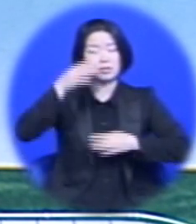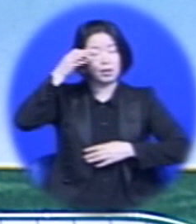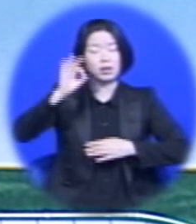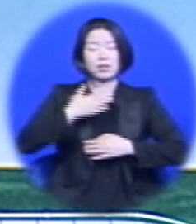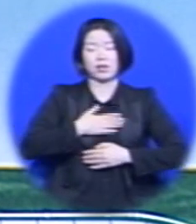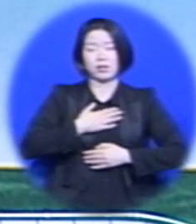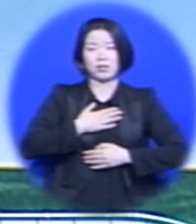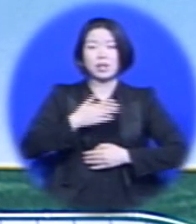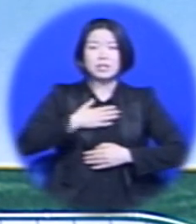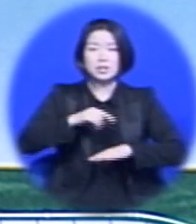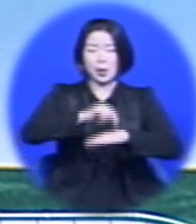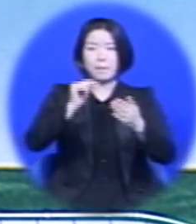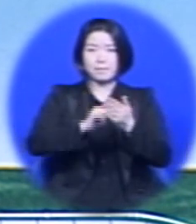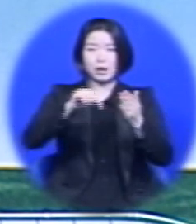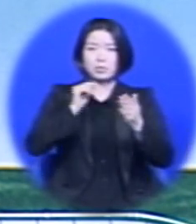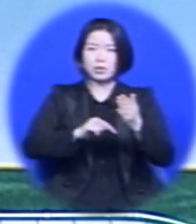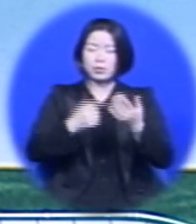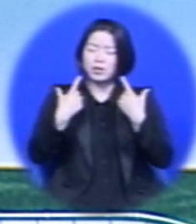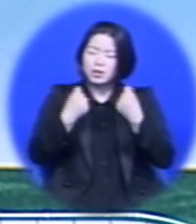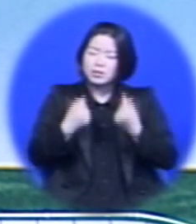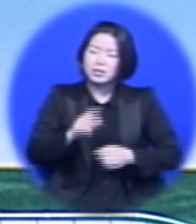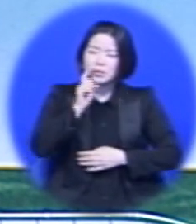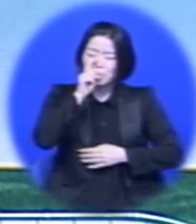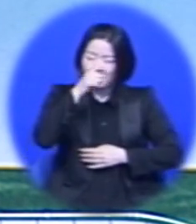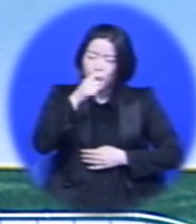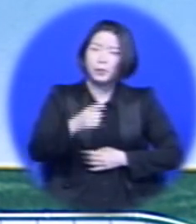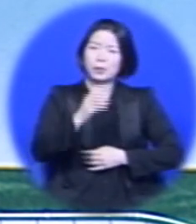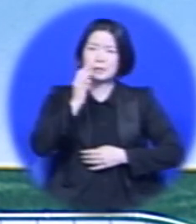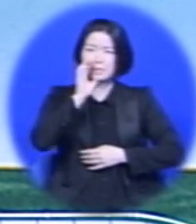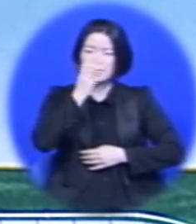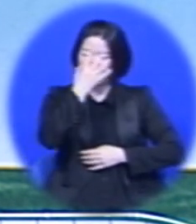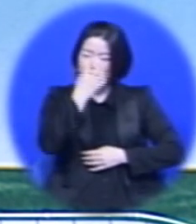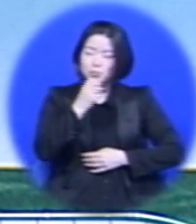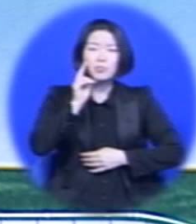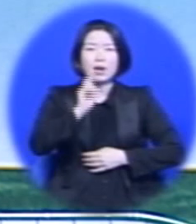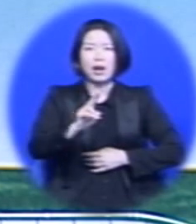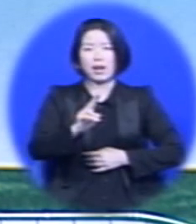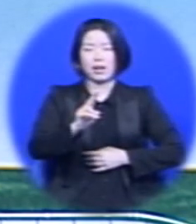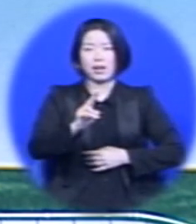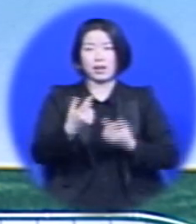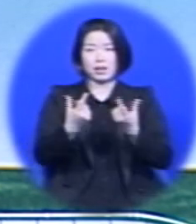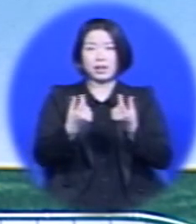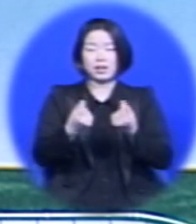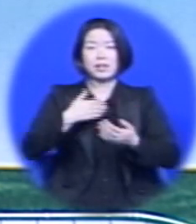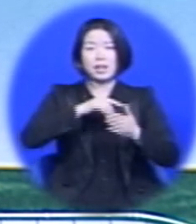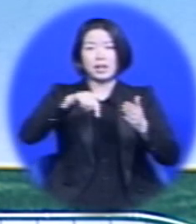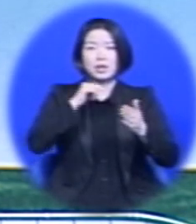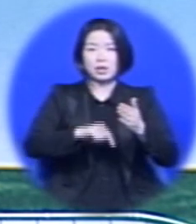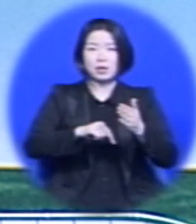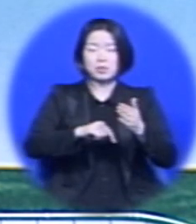제 마음속에는 여전히 더럽고 추악하고 그리고 끔찍하기까지 한 제 내면의